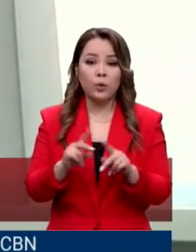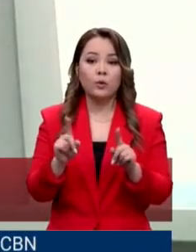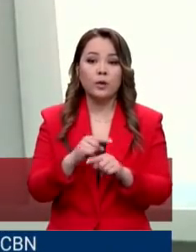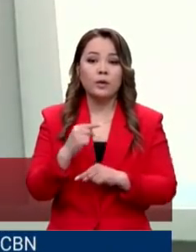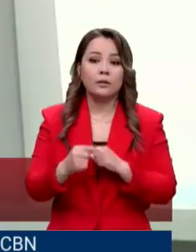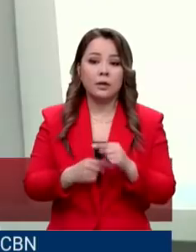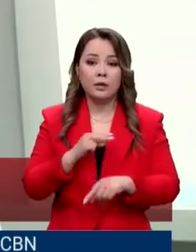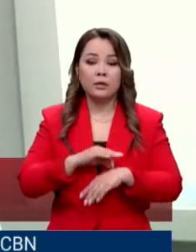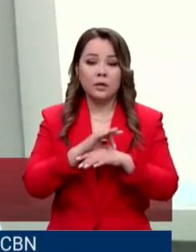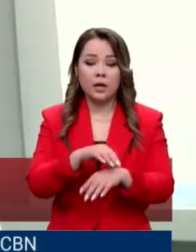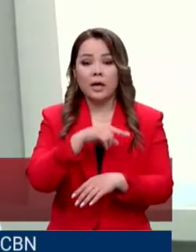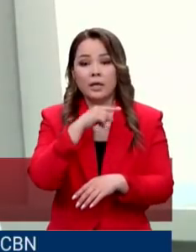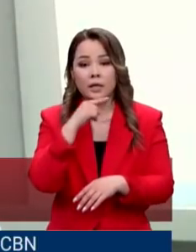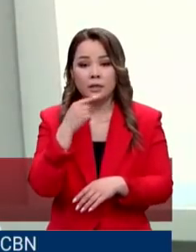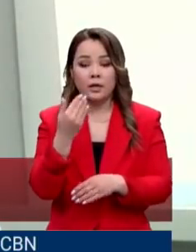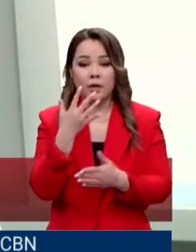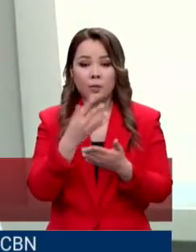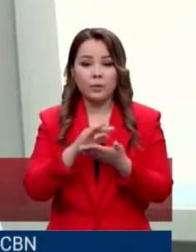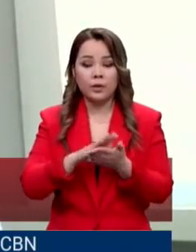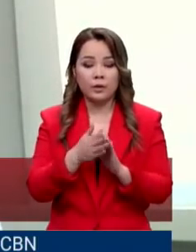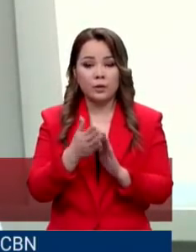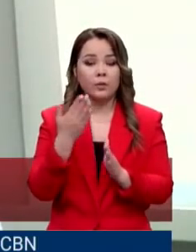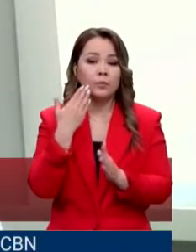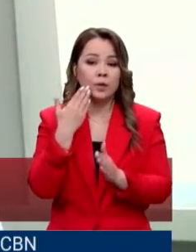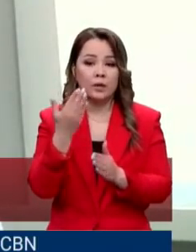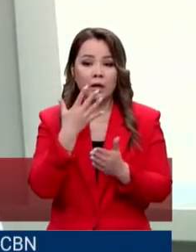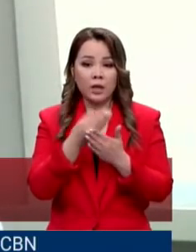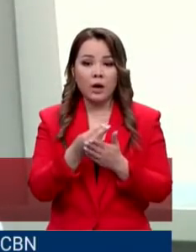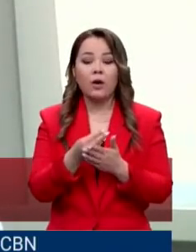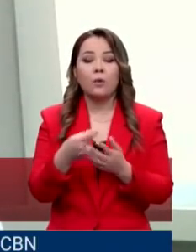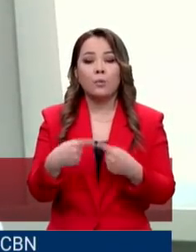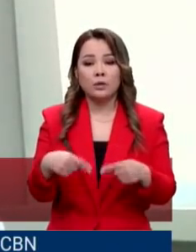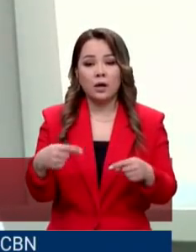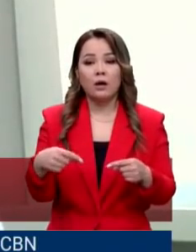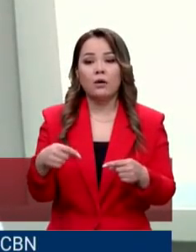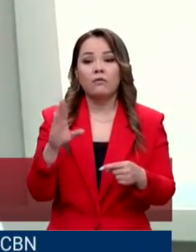Сондықтан жоғары сенімі бар. Басқа валюталар,